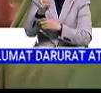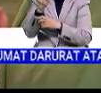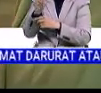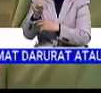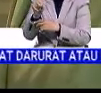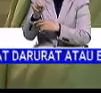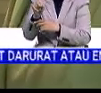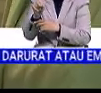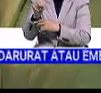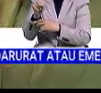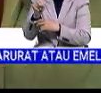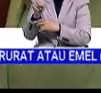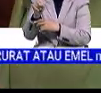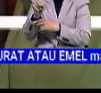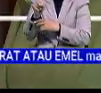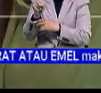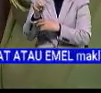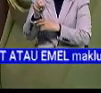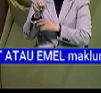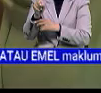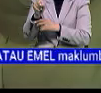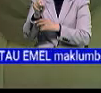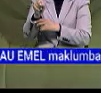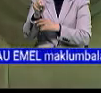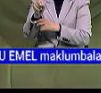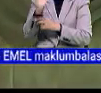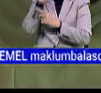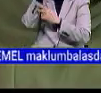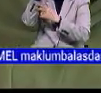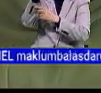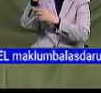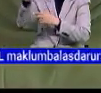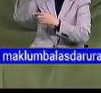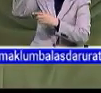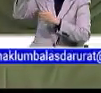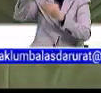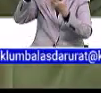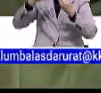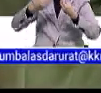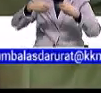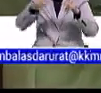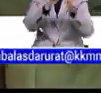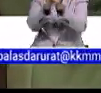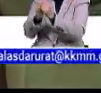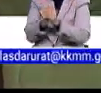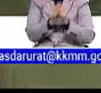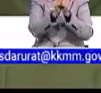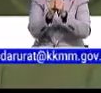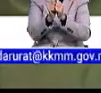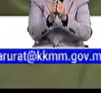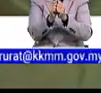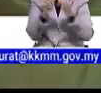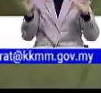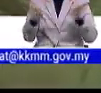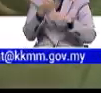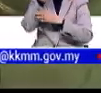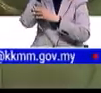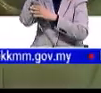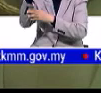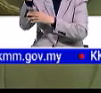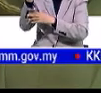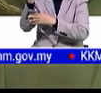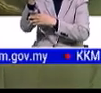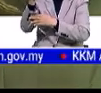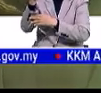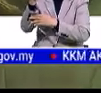2021 ni 2021 ni Allah izinkan kita bersama supaya kita dapat buat sesuatu yang lebih baik dan